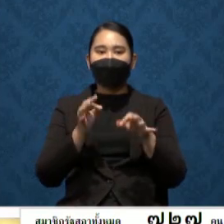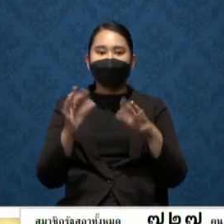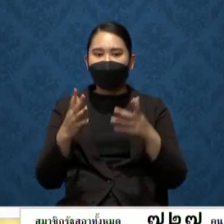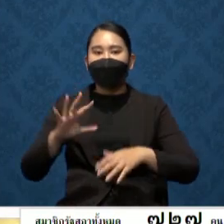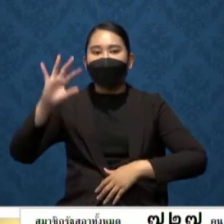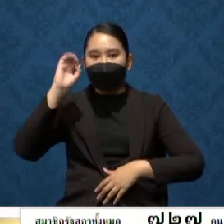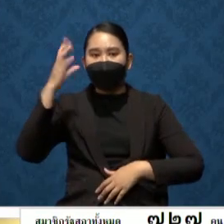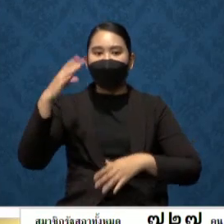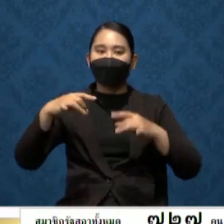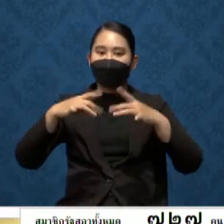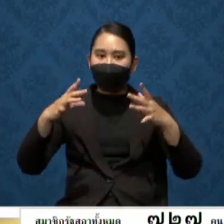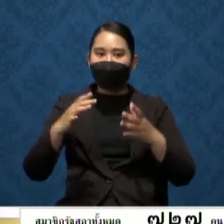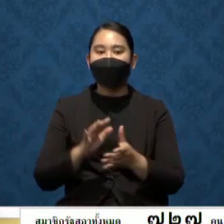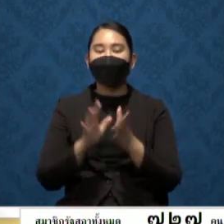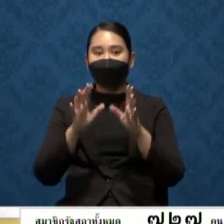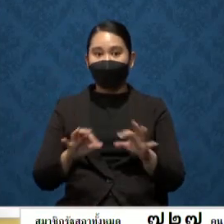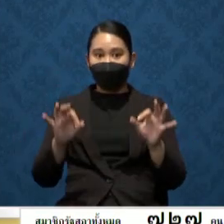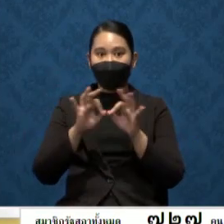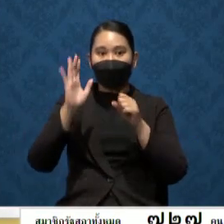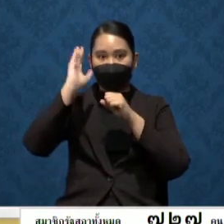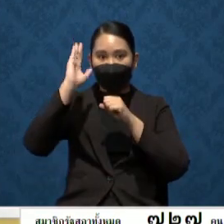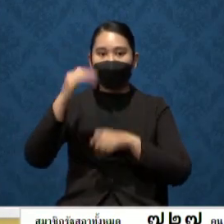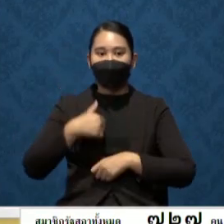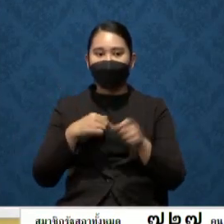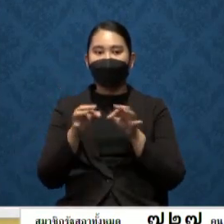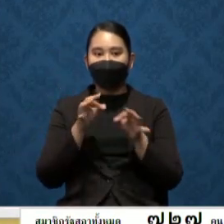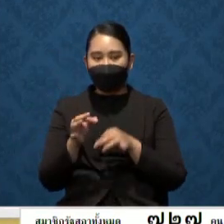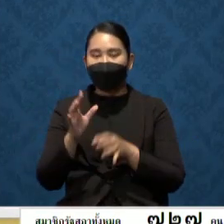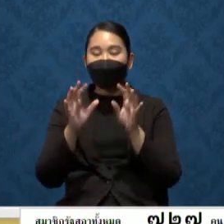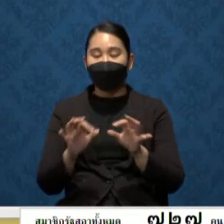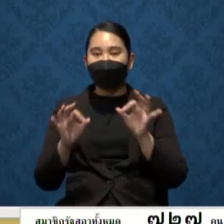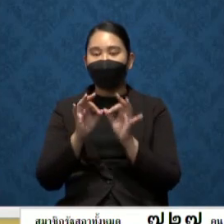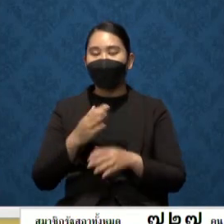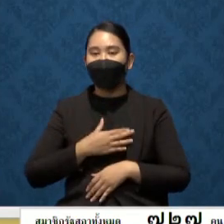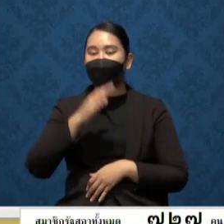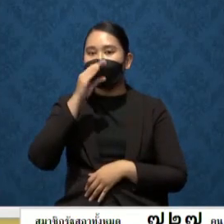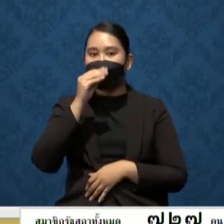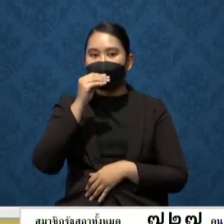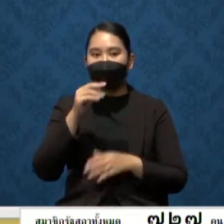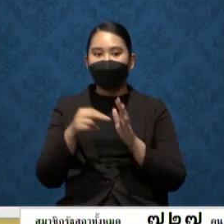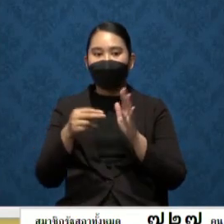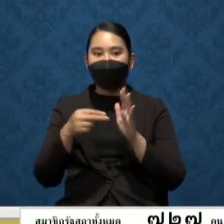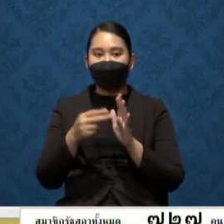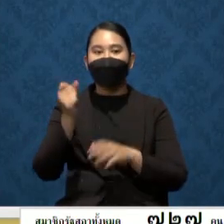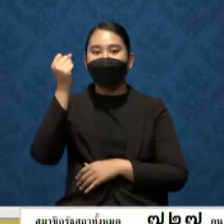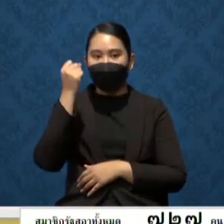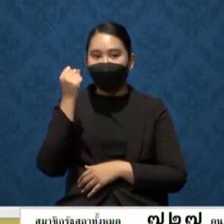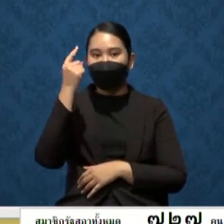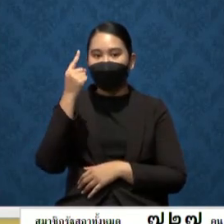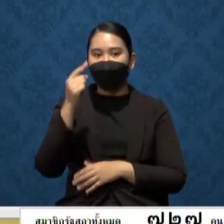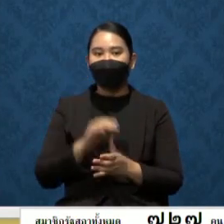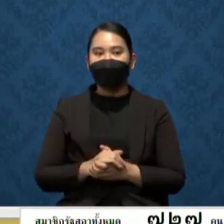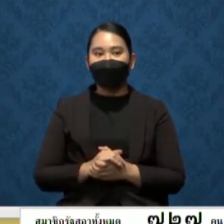ก็เป็นความจำเป็นก็นั้นผมก็ต้องทำความเข้าใจว่าสิ่งที่ผมพูดไปเดี๋ยวมันจะกลายเป็นพูด